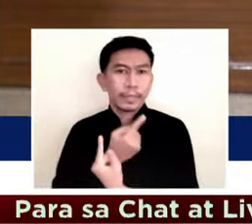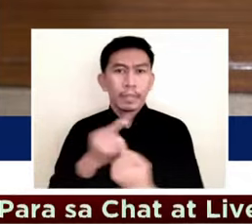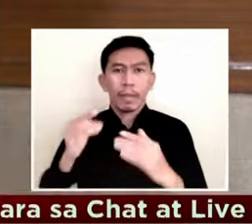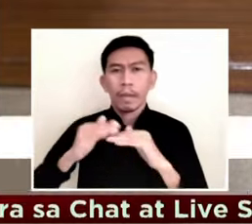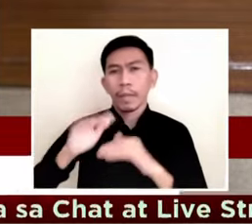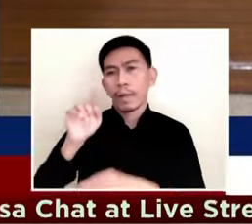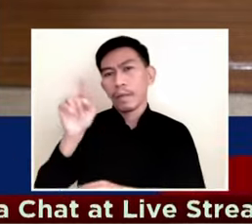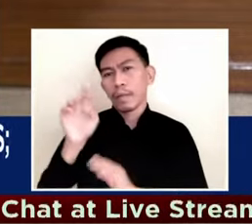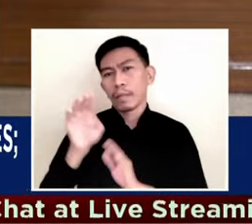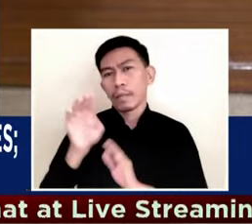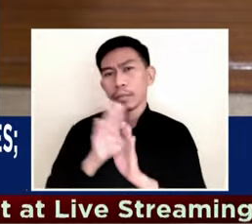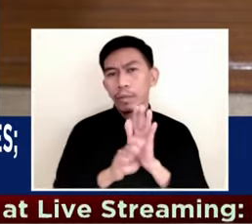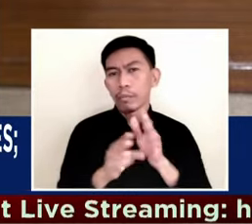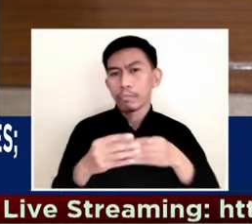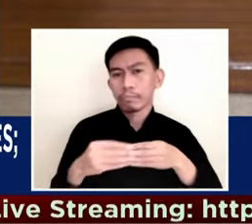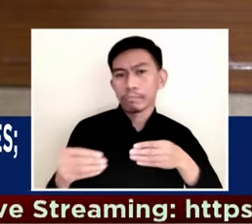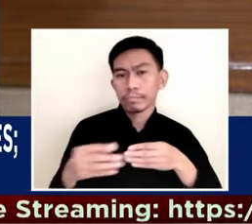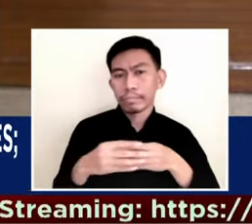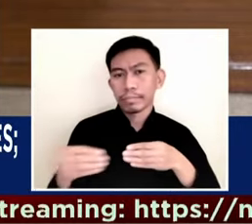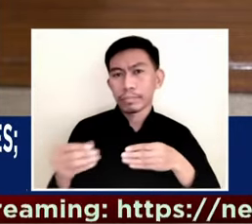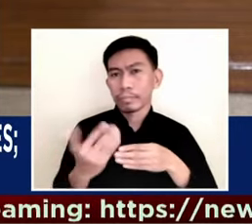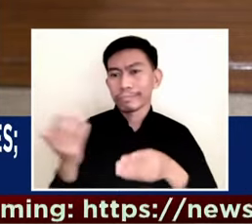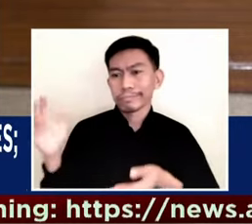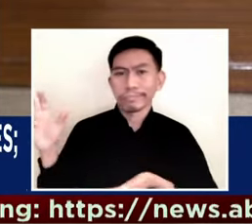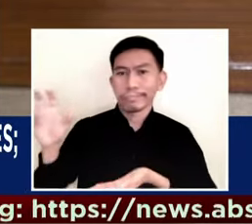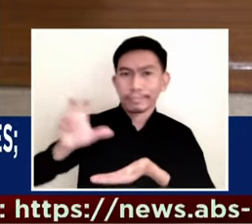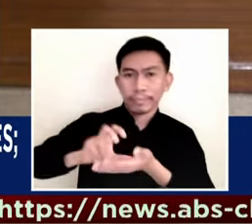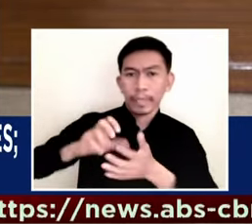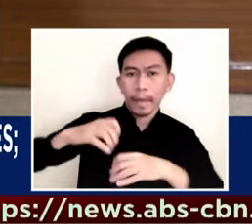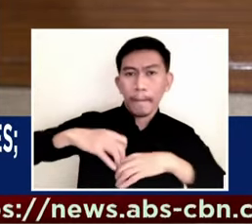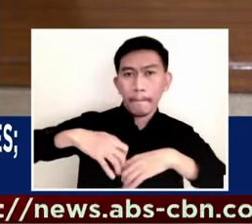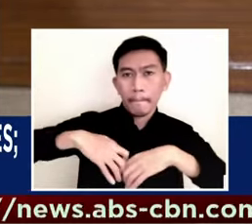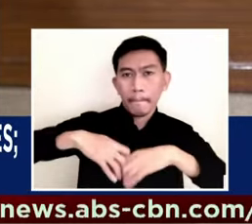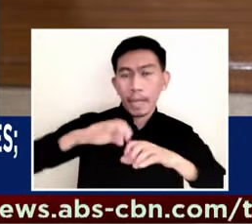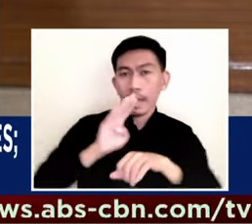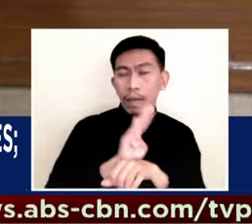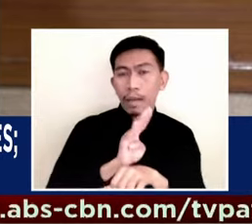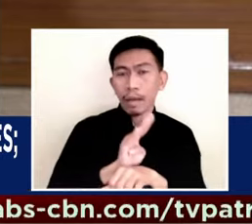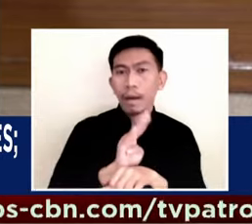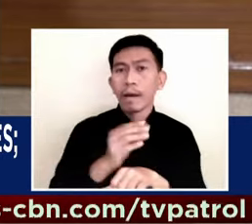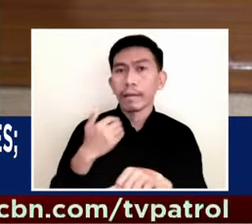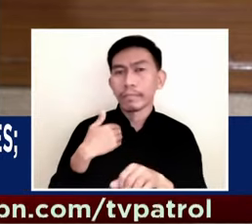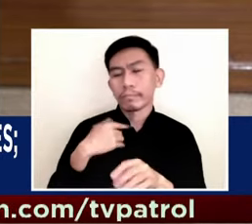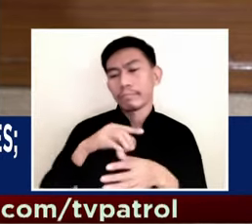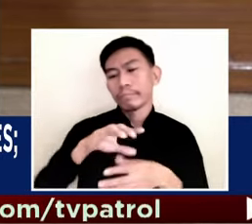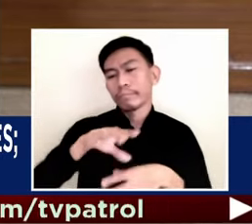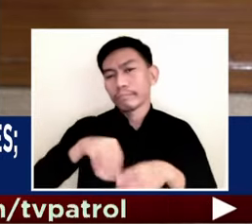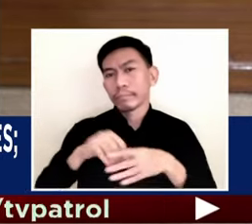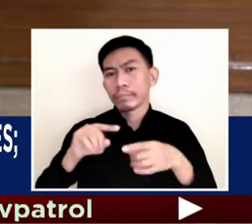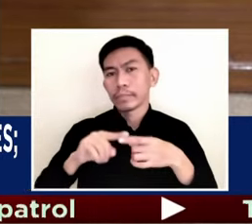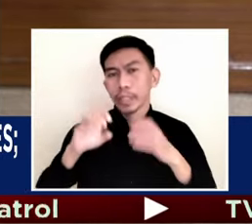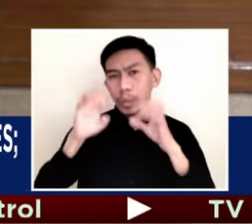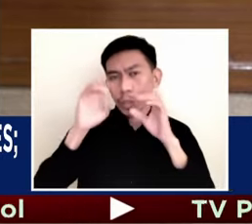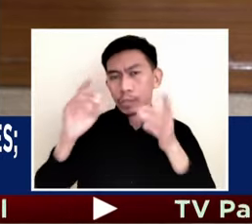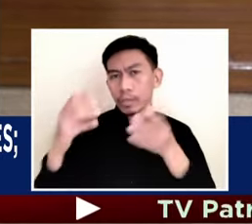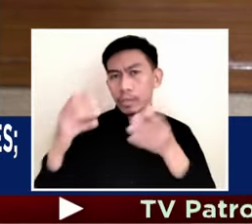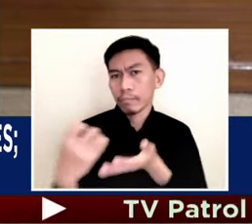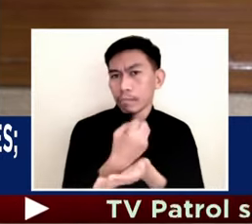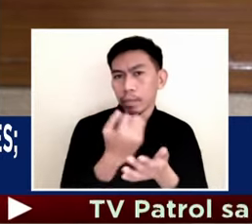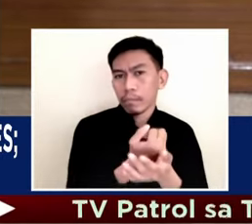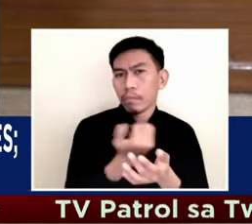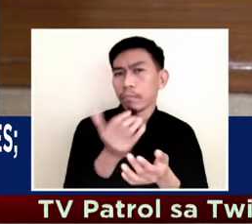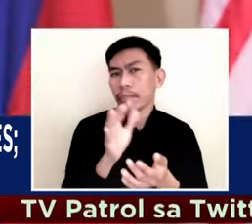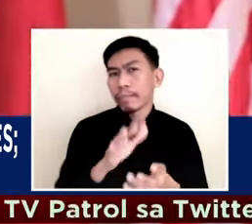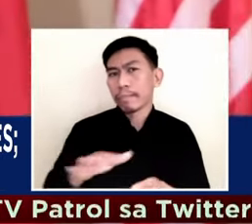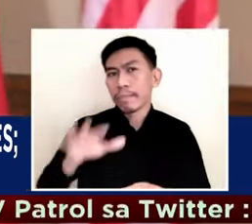U.S. investments, including creating educational opportunities to over 30